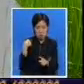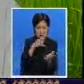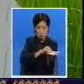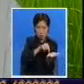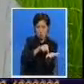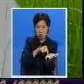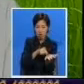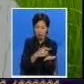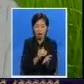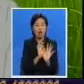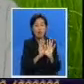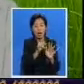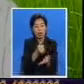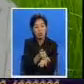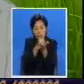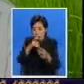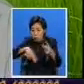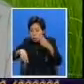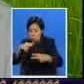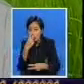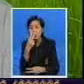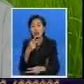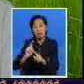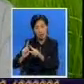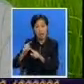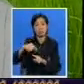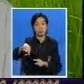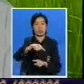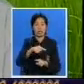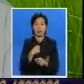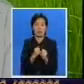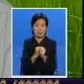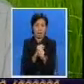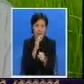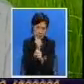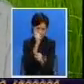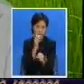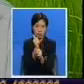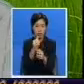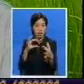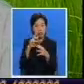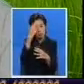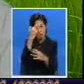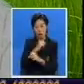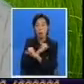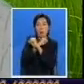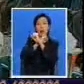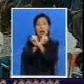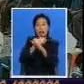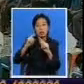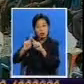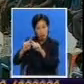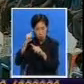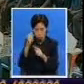ทานดูนะครับเพราะฉะนั้นตัวนี้ก็เป็นตัวที่เราทำให้ดีที่สุดนะครับในการที่จะป้องกันไม่ให้ตัวเลขเนี่ยมัน